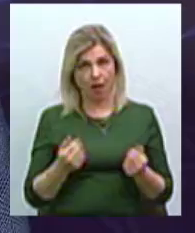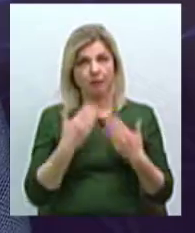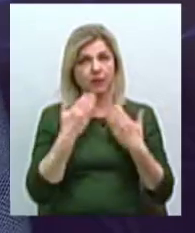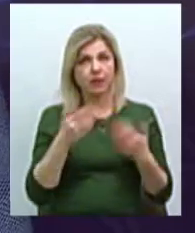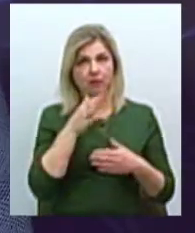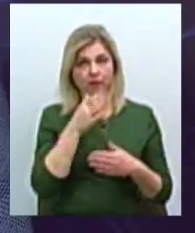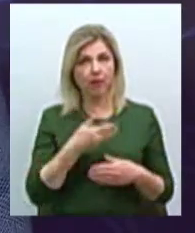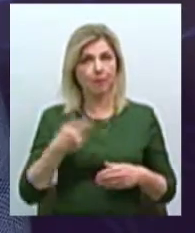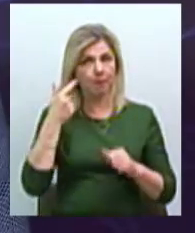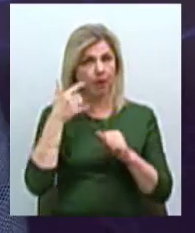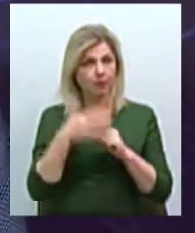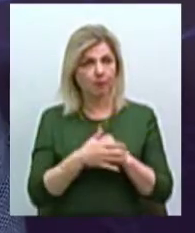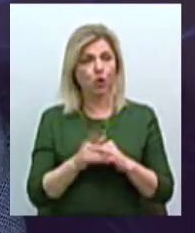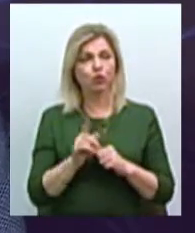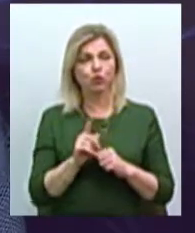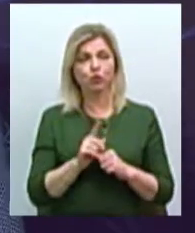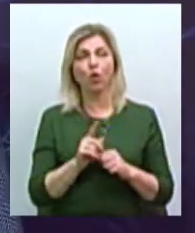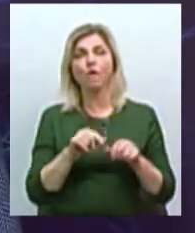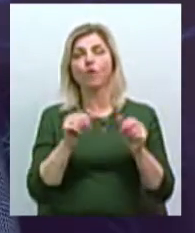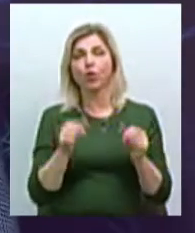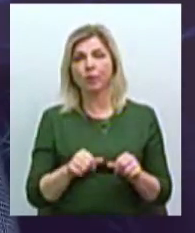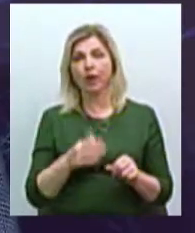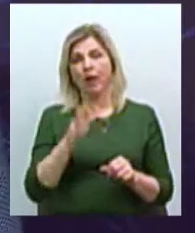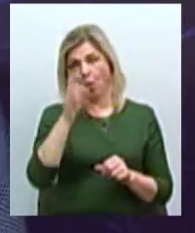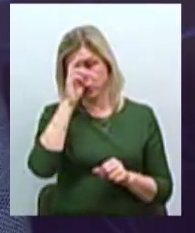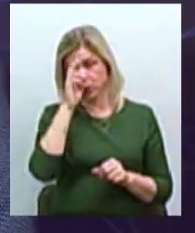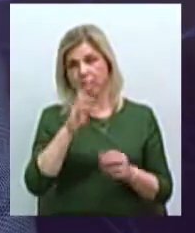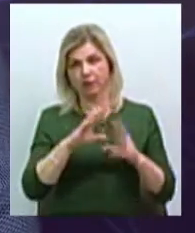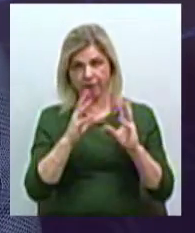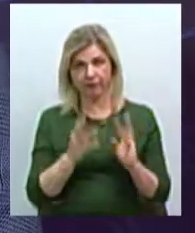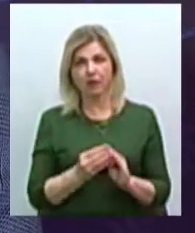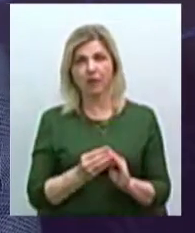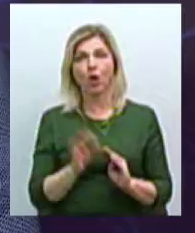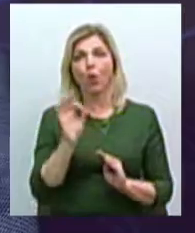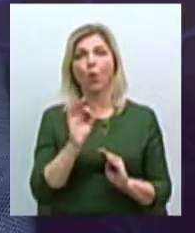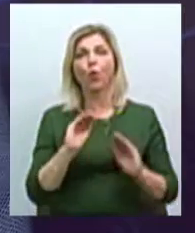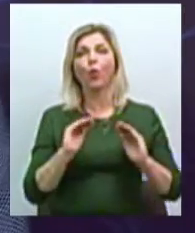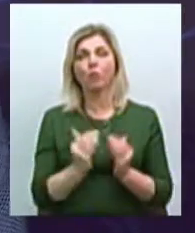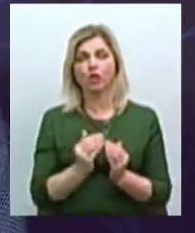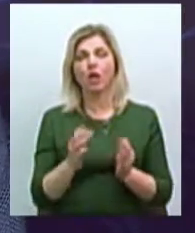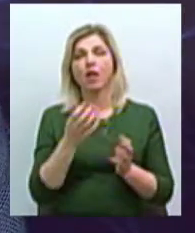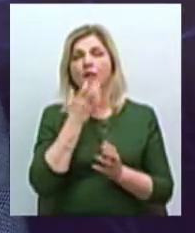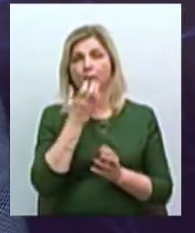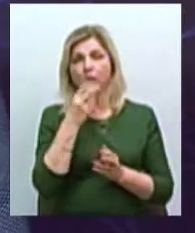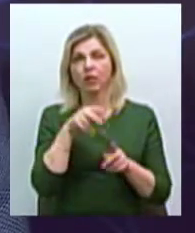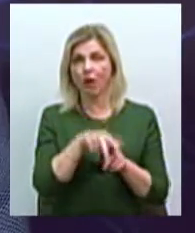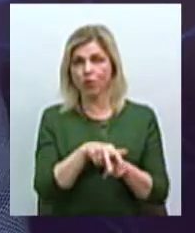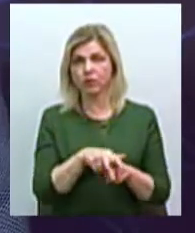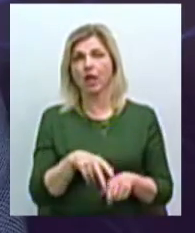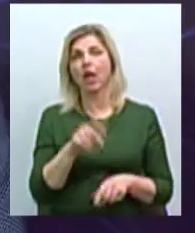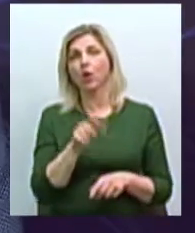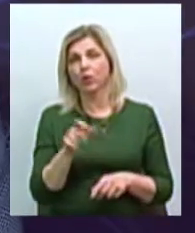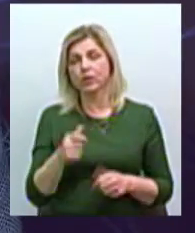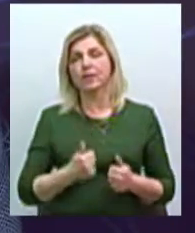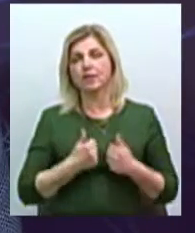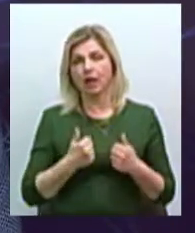понимаем, что тенденция устойчиво формируется в нашем городе, да и в государстве, наверное, в целом, об уменьшении тепловой нагрузки. То есть потребители стараются